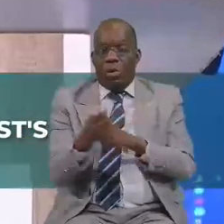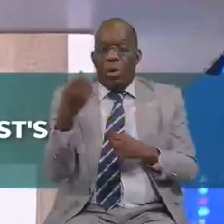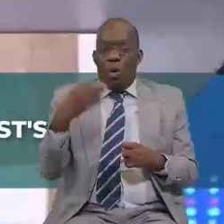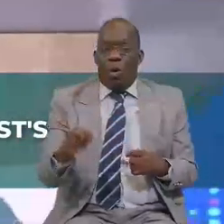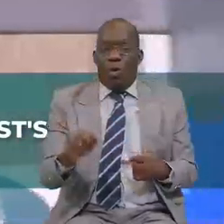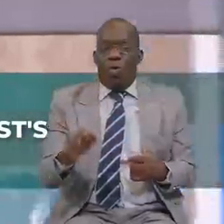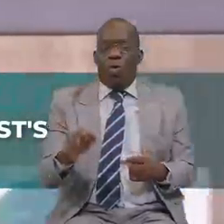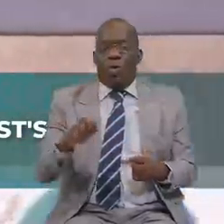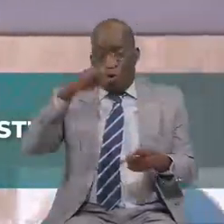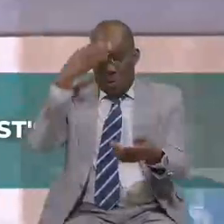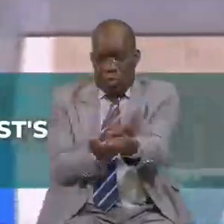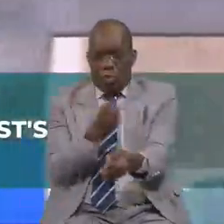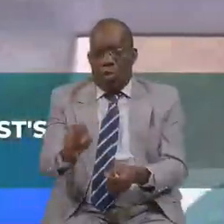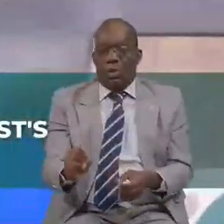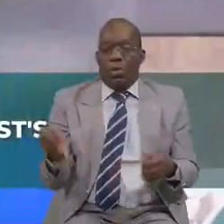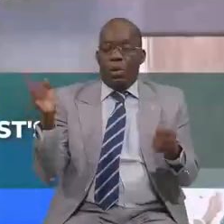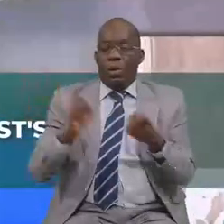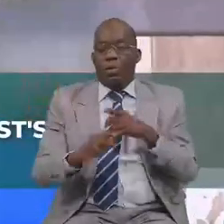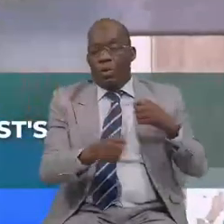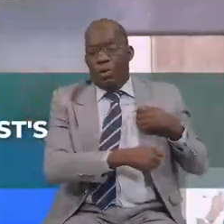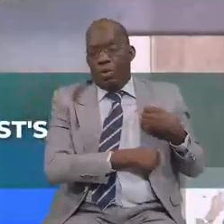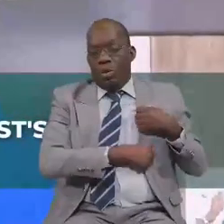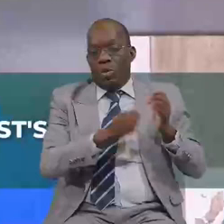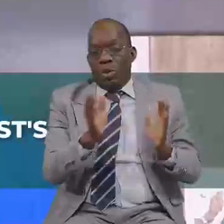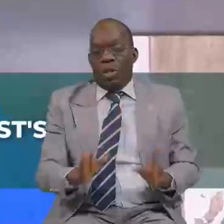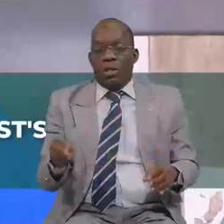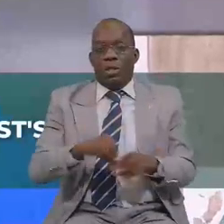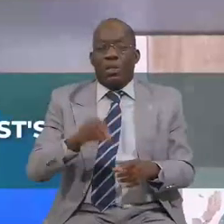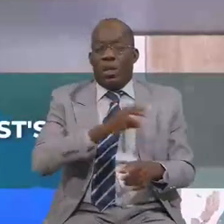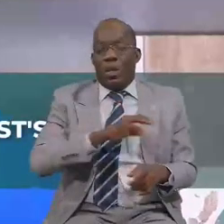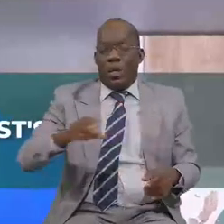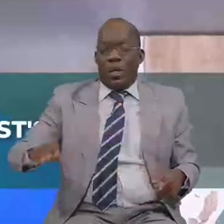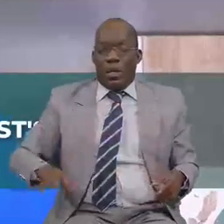en soldats dans l'armée de Christ.